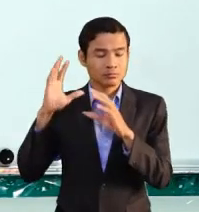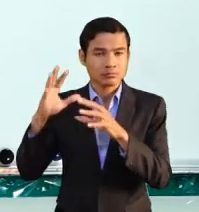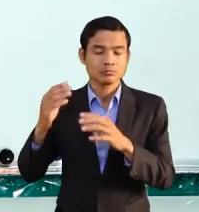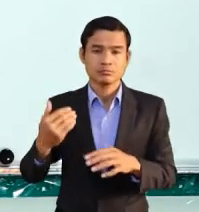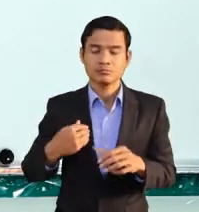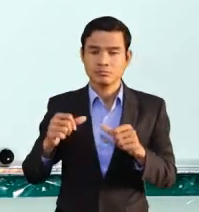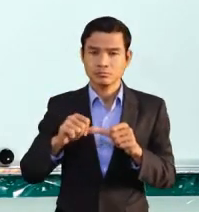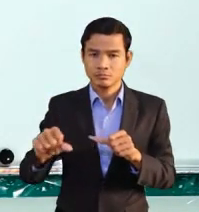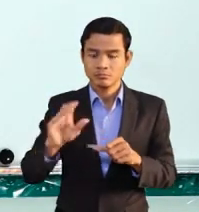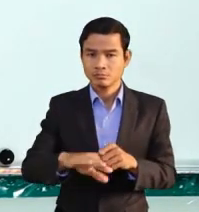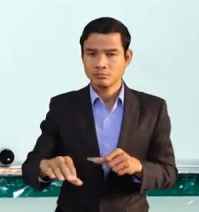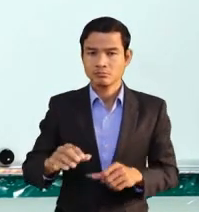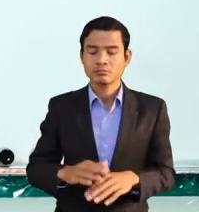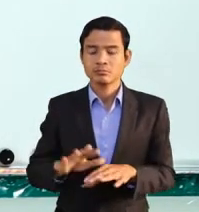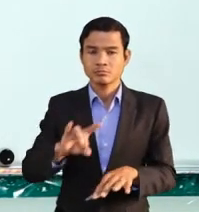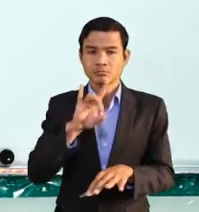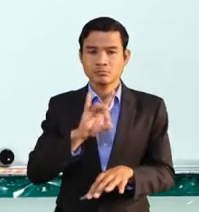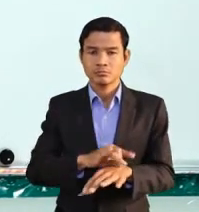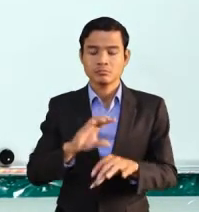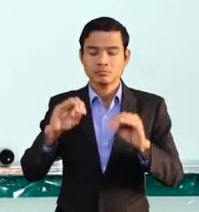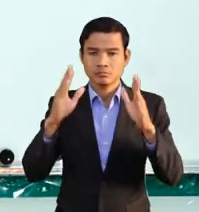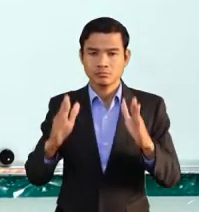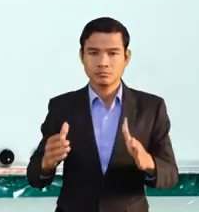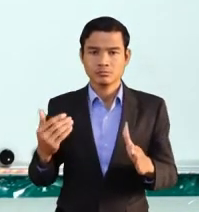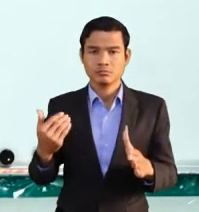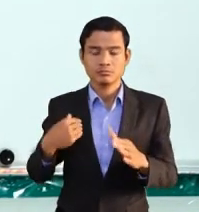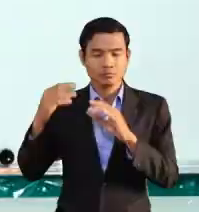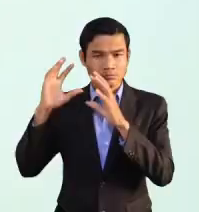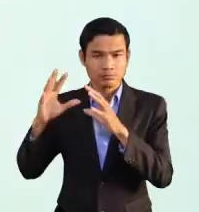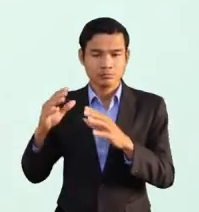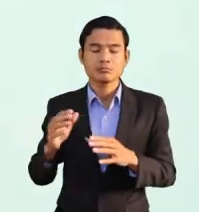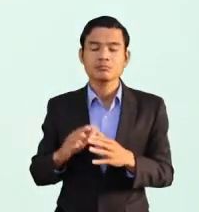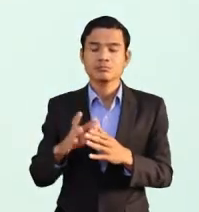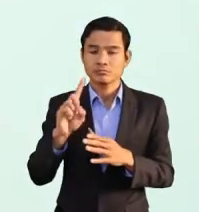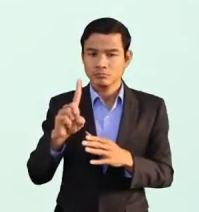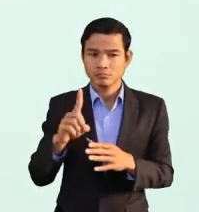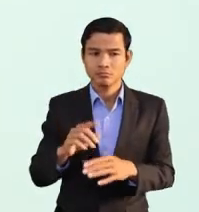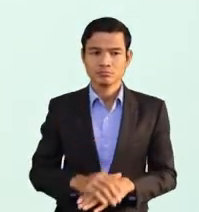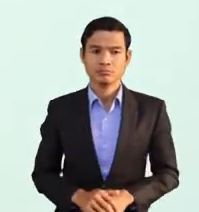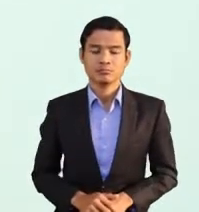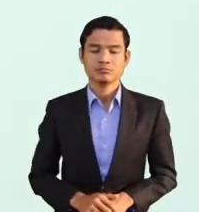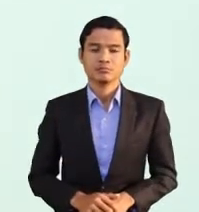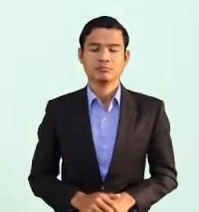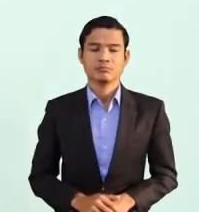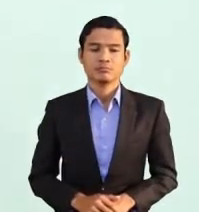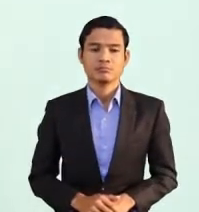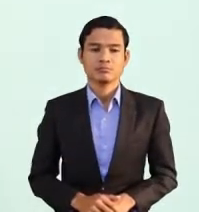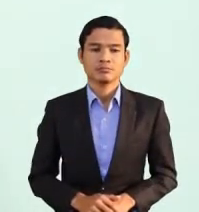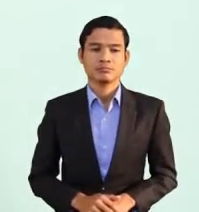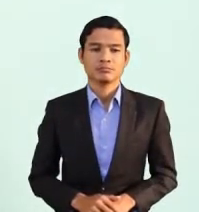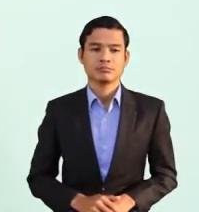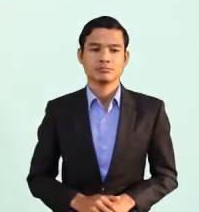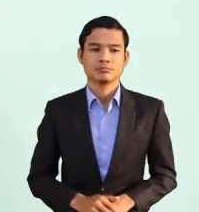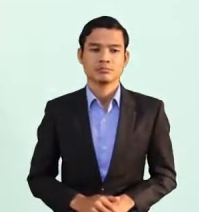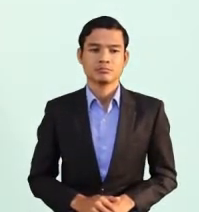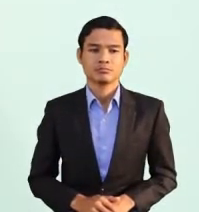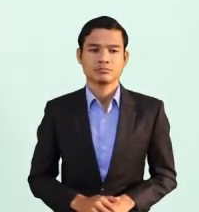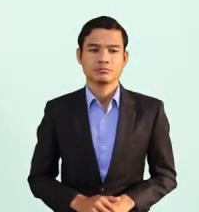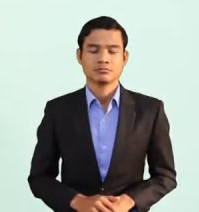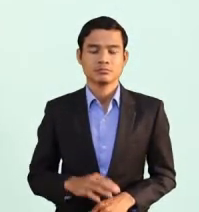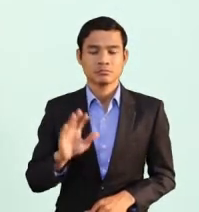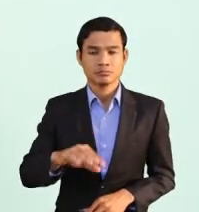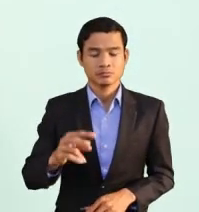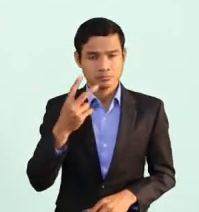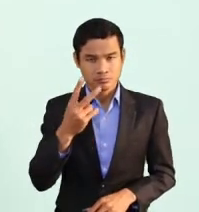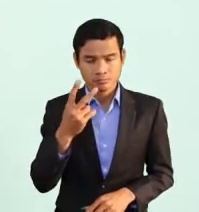á chà lấy về nít nè cứ nâng miên phải đồn mà thầy tiệt hả ấy chà họ chẳng xong con trong kết